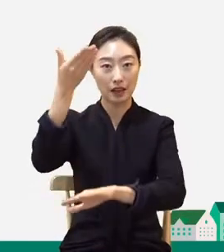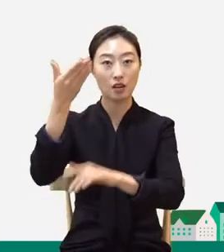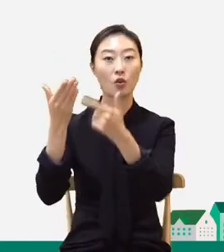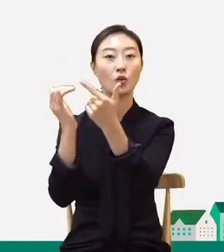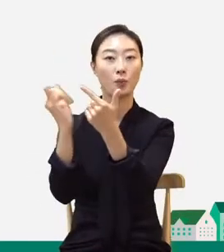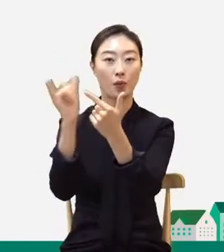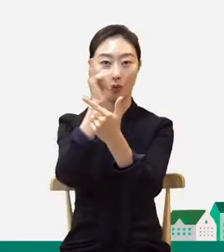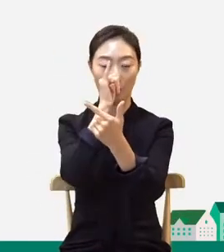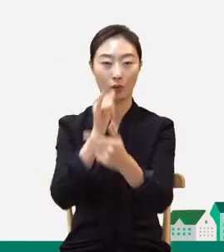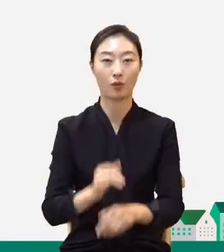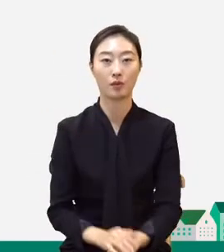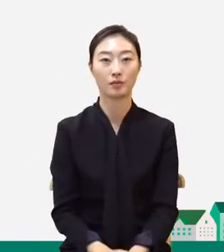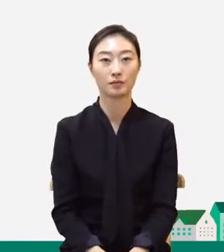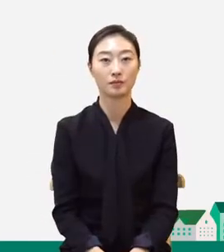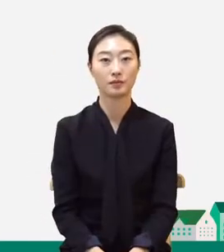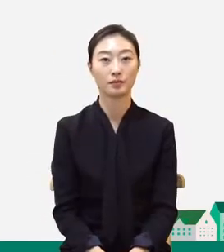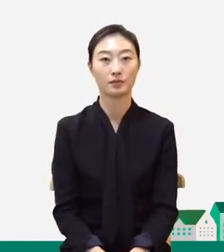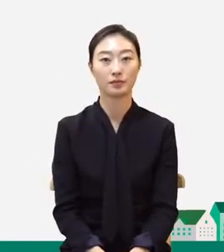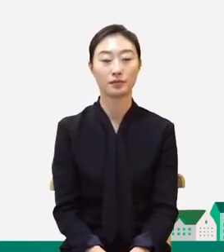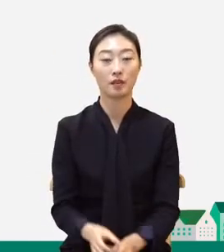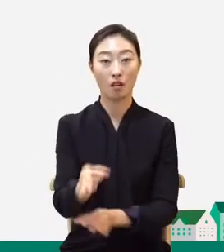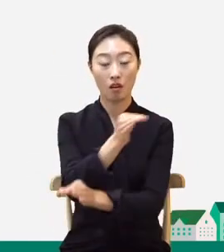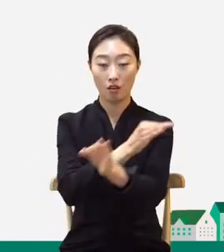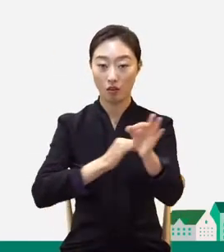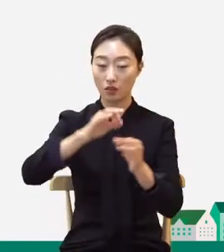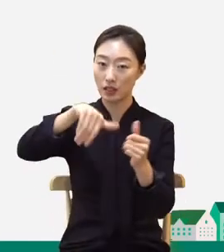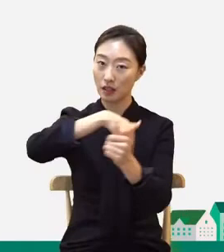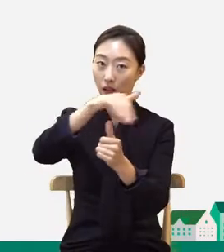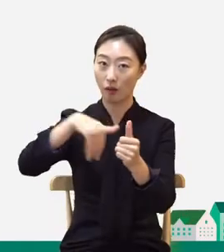6분이나 되시고요. 경제 상황을